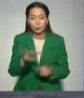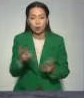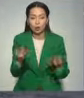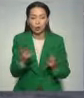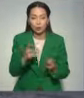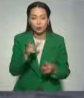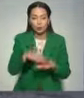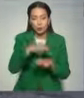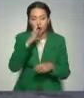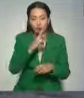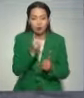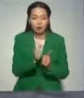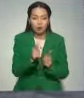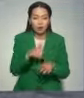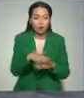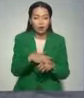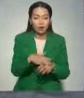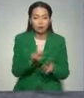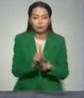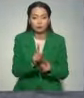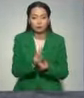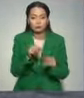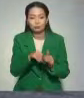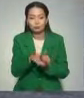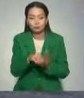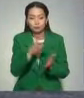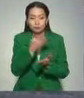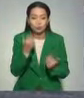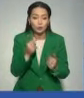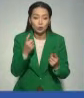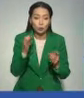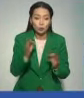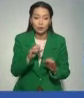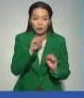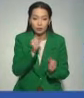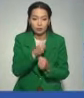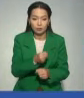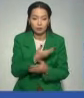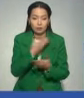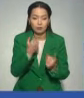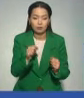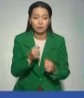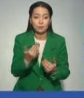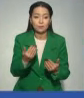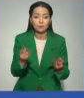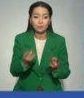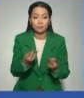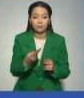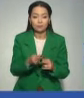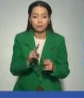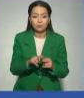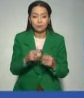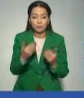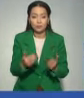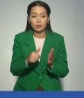казахстанцев правда больше половины из них даже не пытаются откладывать попросту нет возможности еще процент нуждающихся около 60 процентов